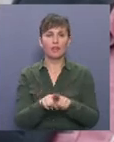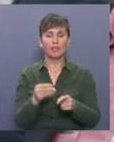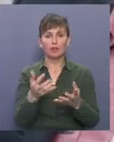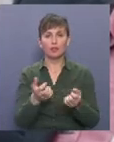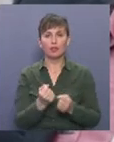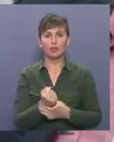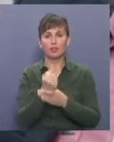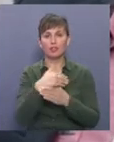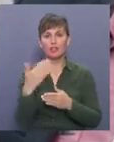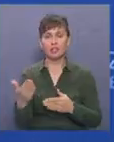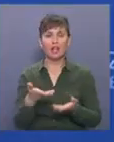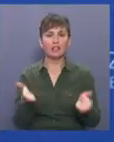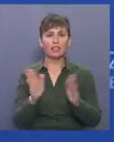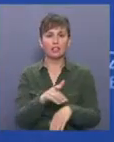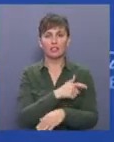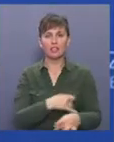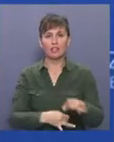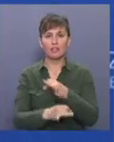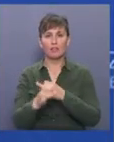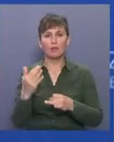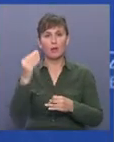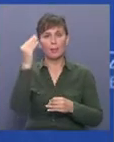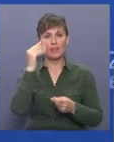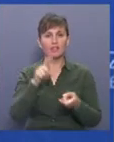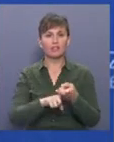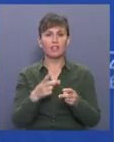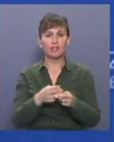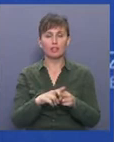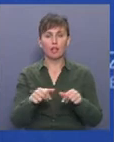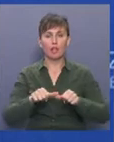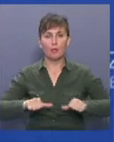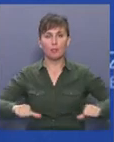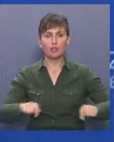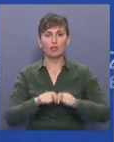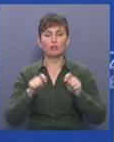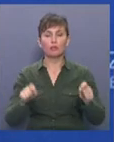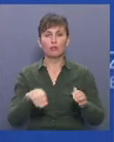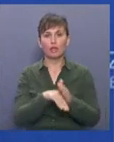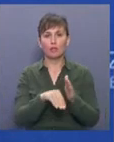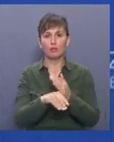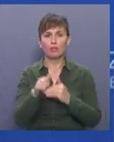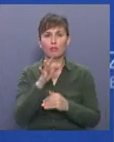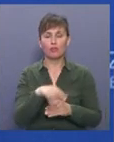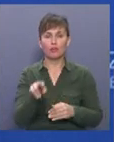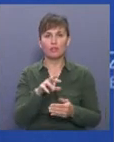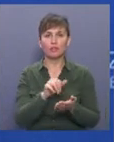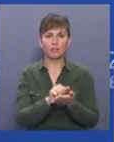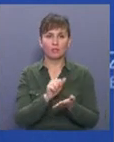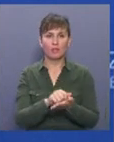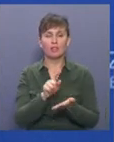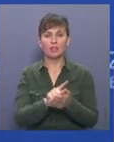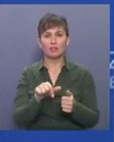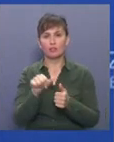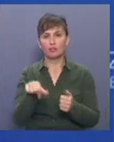поддержки со стороны остальных членов совета. По их мнению, в связи с тем, что комиссия создана при накопительном фонде, то и заниматься должна